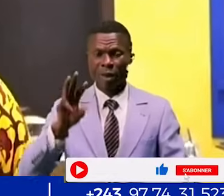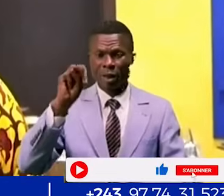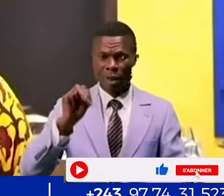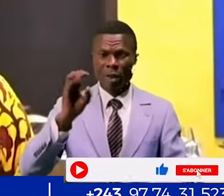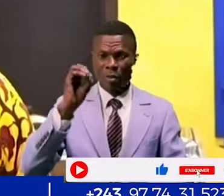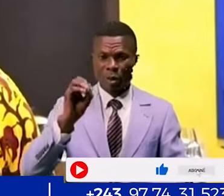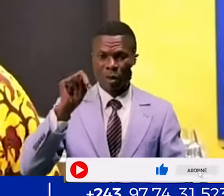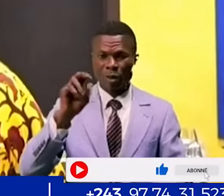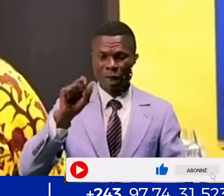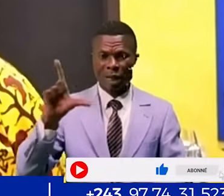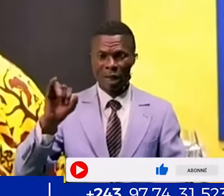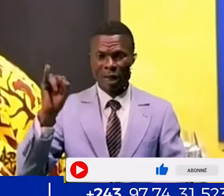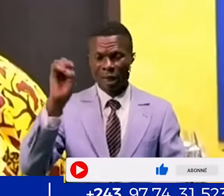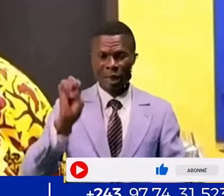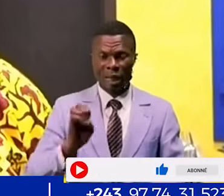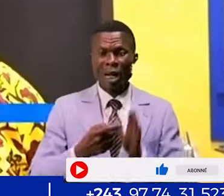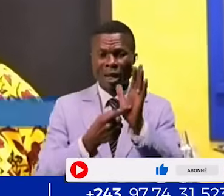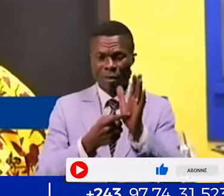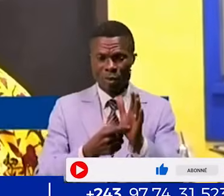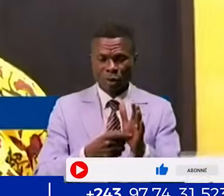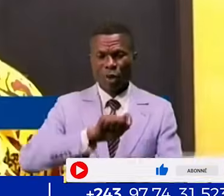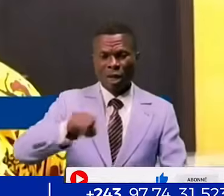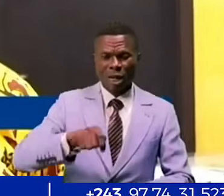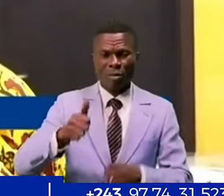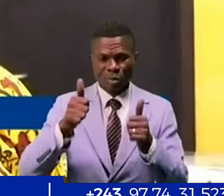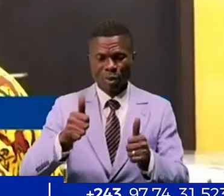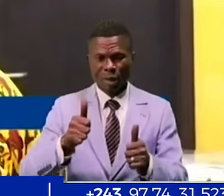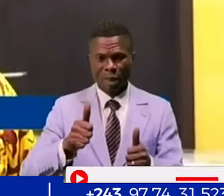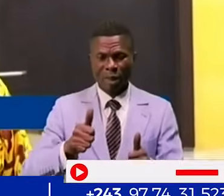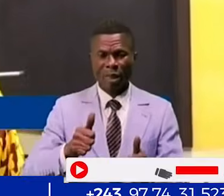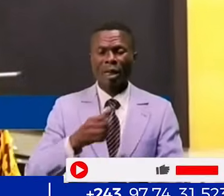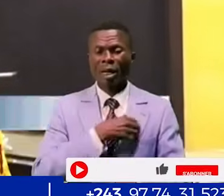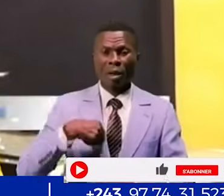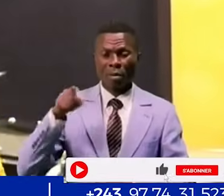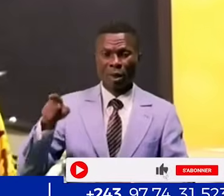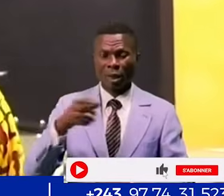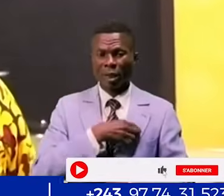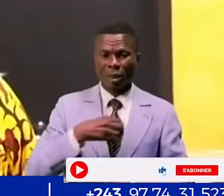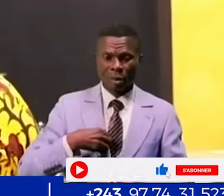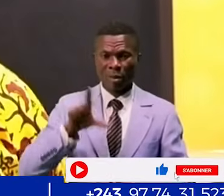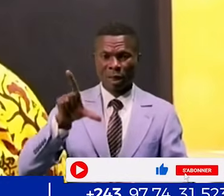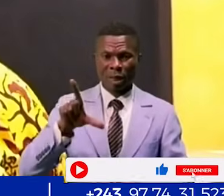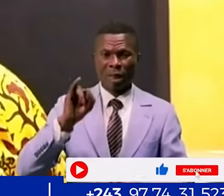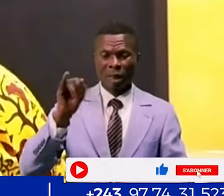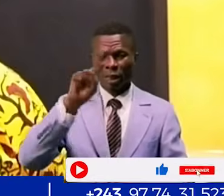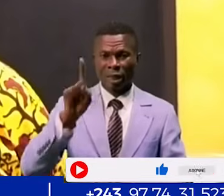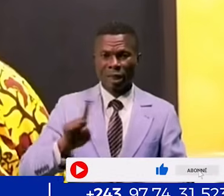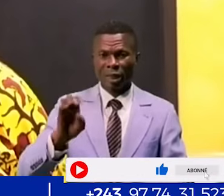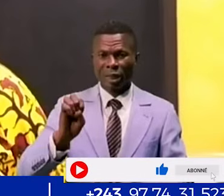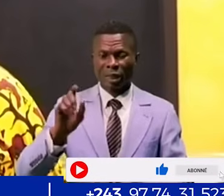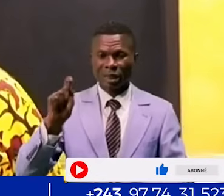Lisa, qui avait présenté une bonne proposition. Et donc, madame ici présente, madame Lisette Banza et